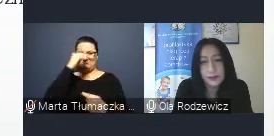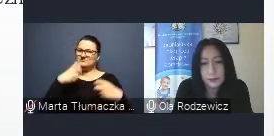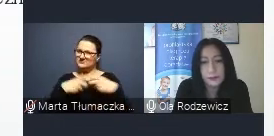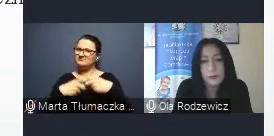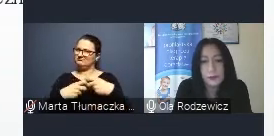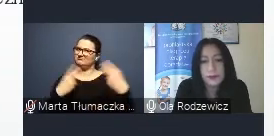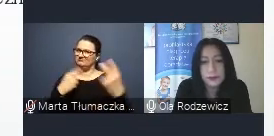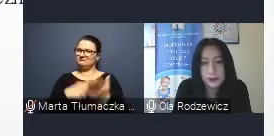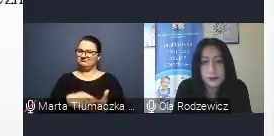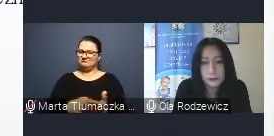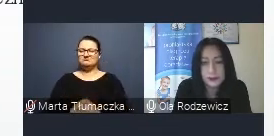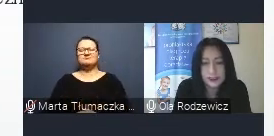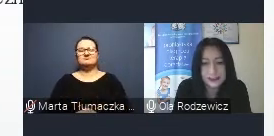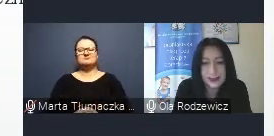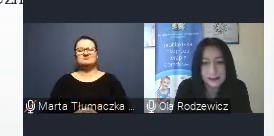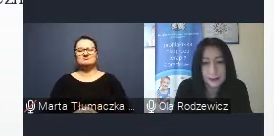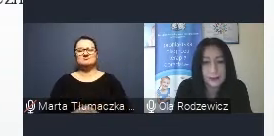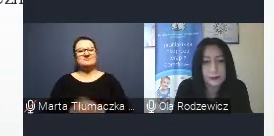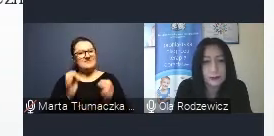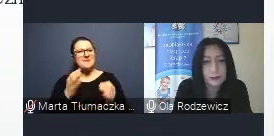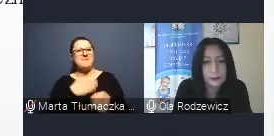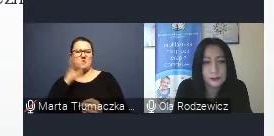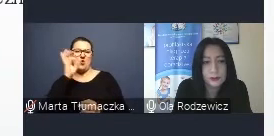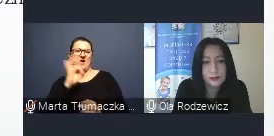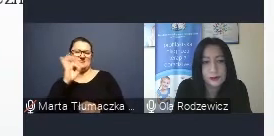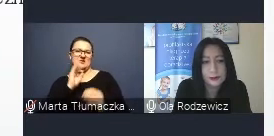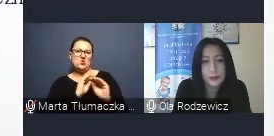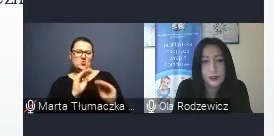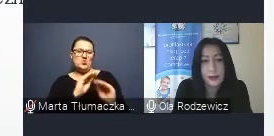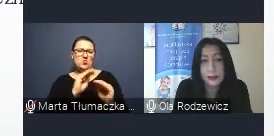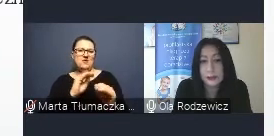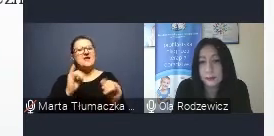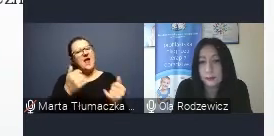do tego, że możemy uczyć dzieci uczyć się zdalnie,